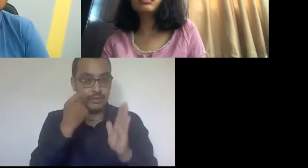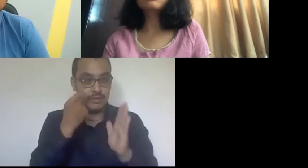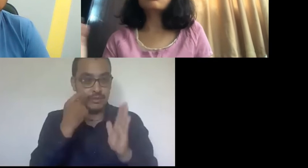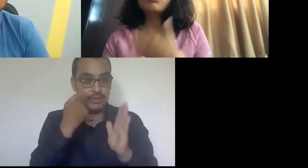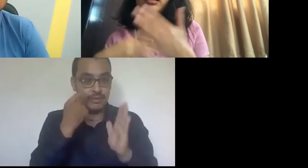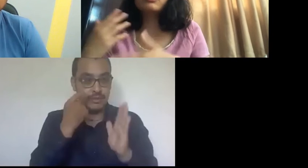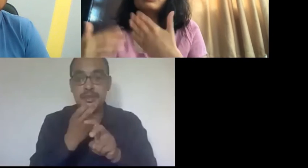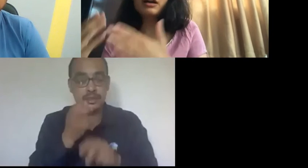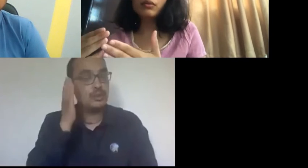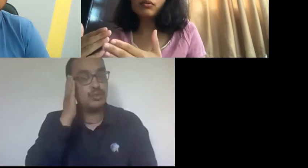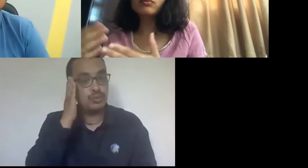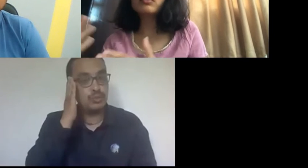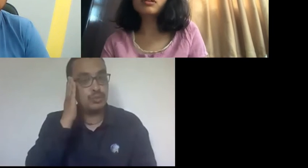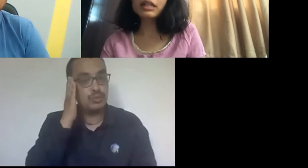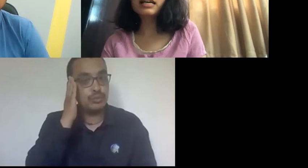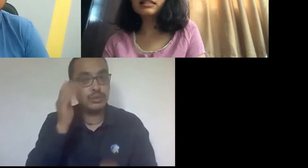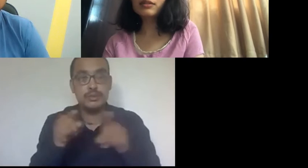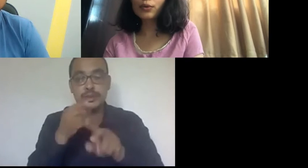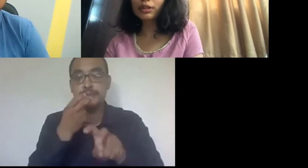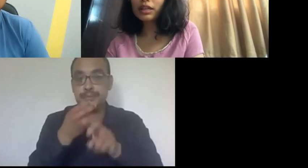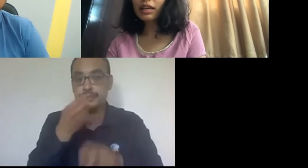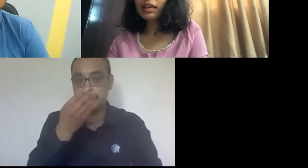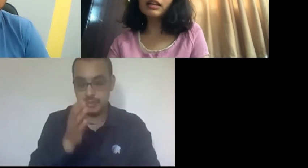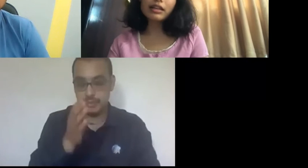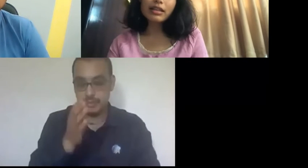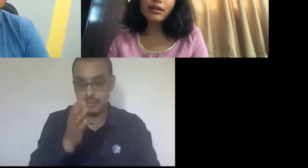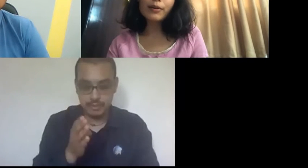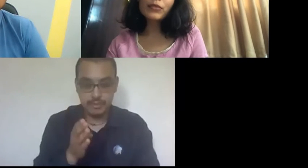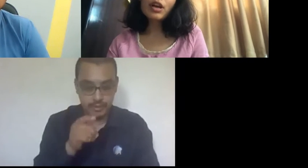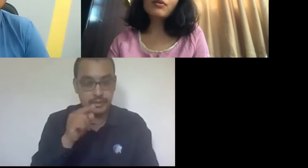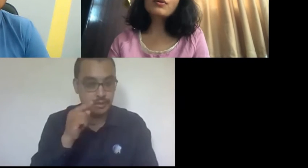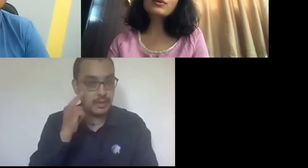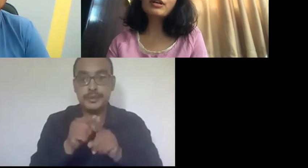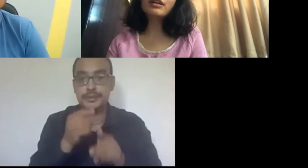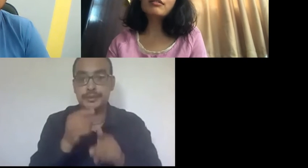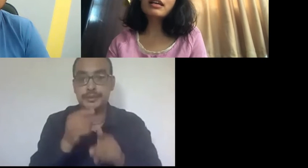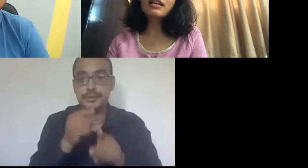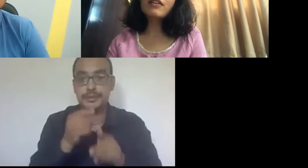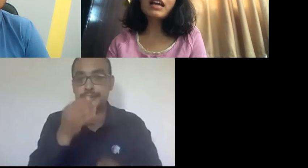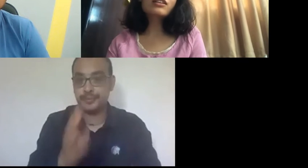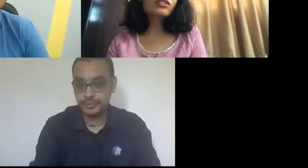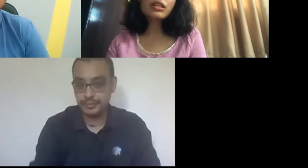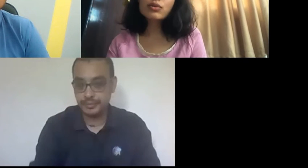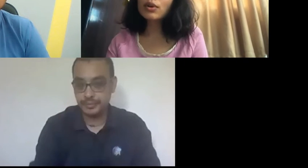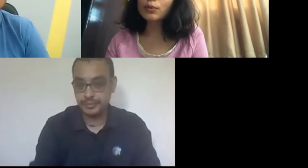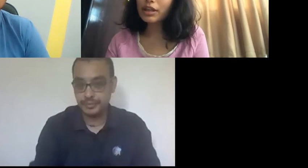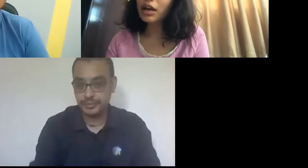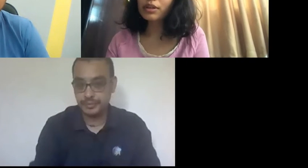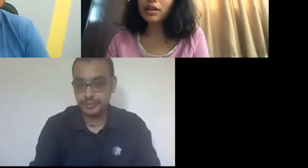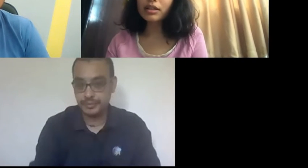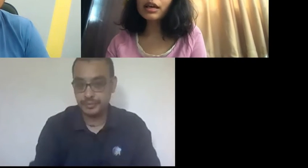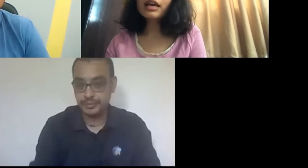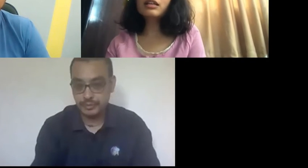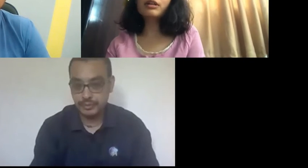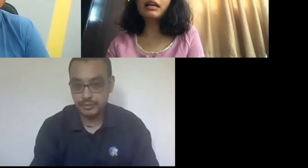चाहिँ एकदम गाह्रो हुन सक्ने चान्सेसहरू पनि धेरै नै छ. र अर्को भनेको चाहिँ यसले फाइनेन्सियल इस्युजहरू पनि ल्याउन